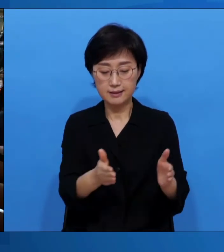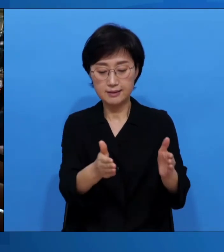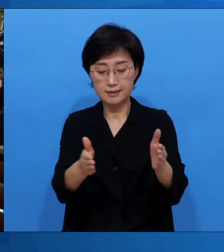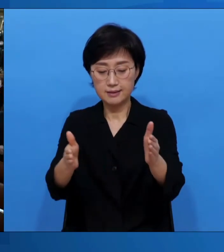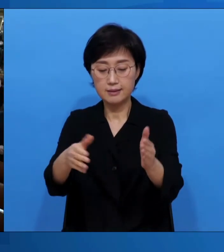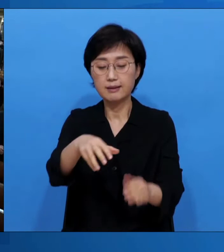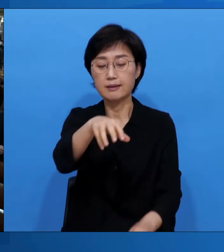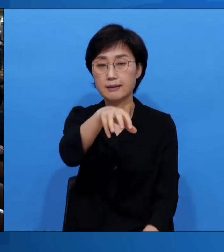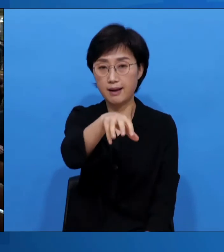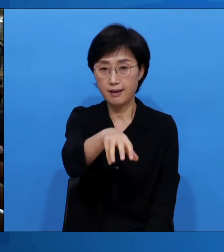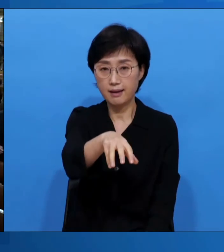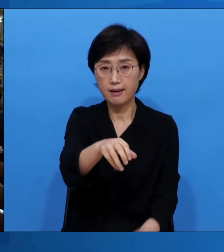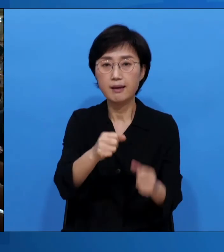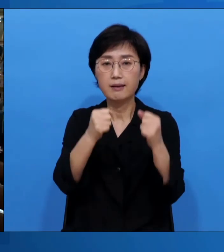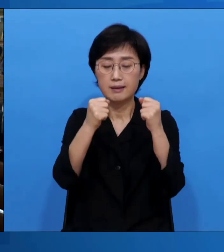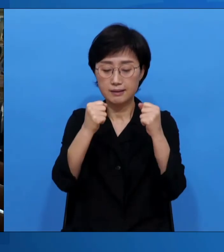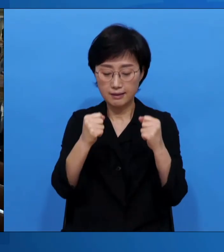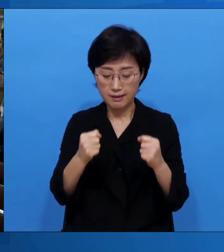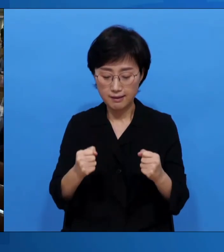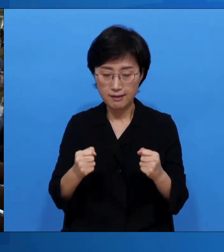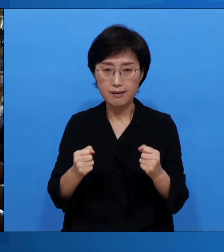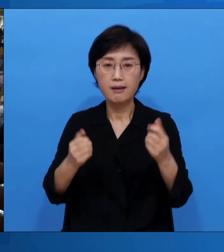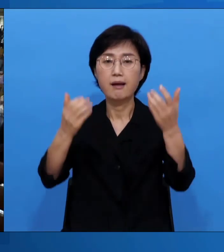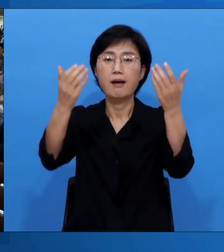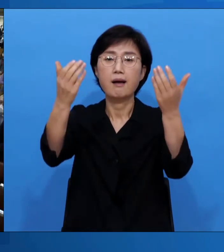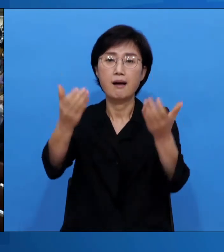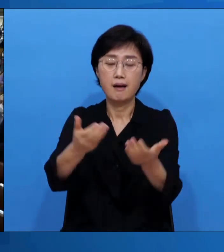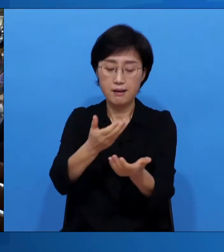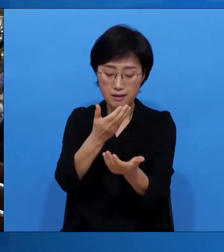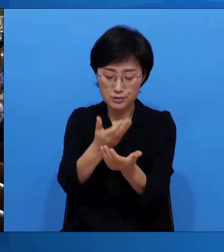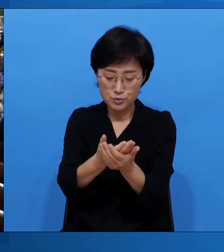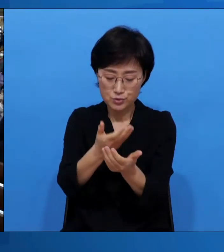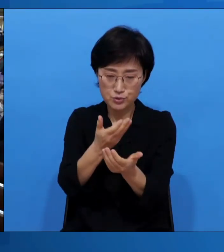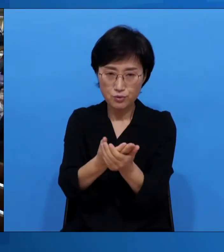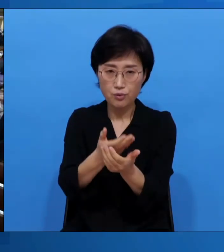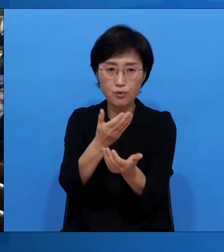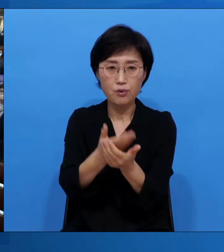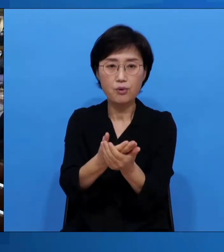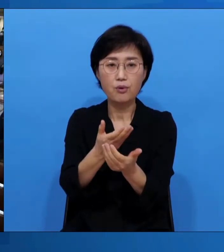제자의 길에 있게 하소서.